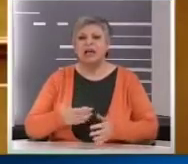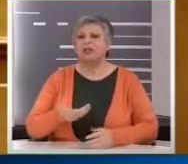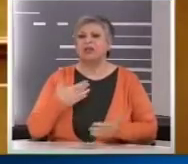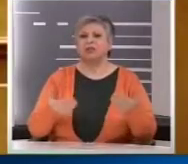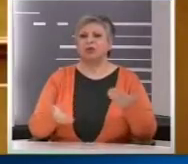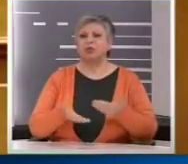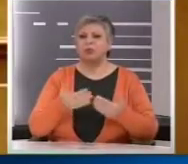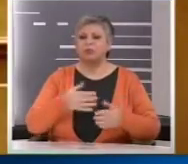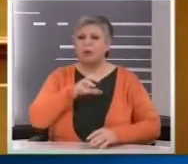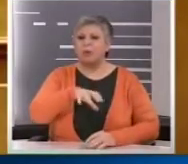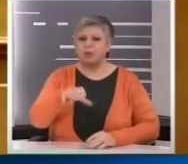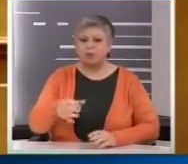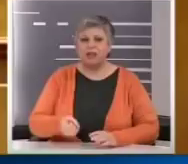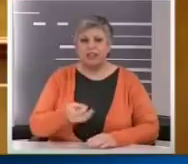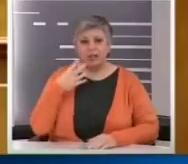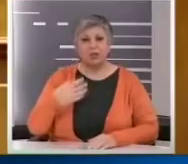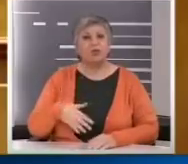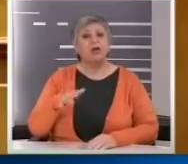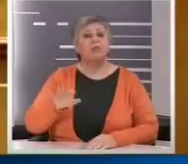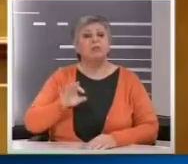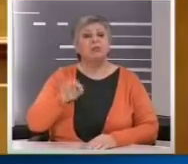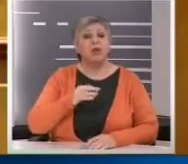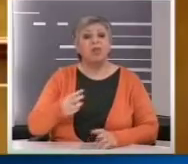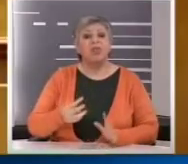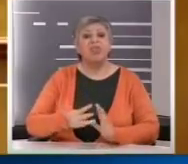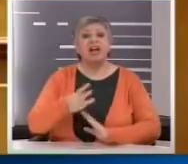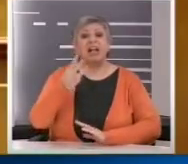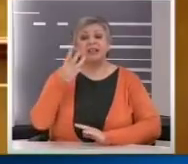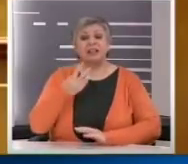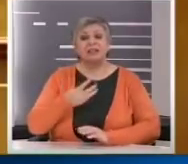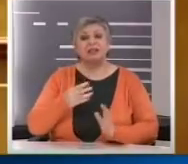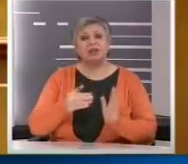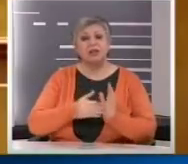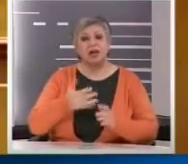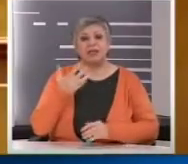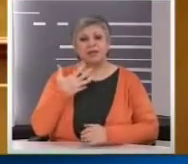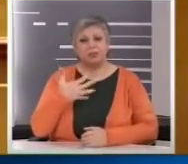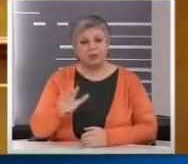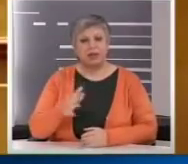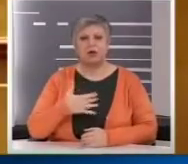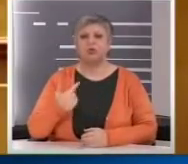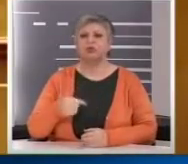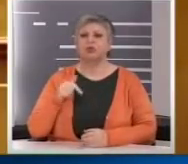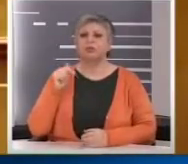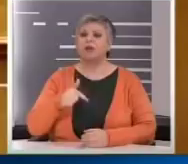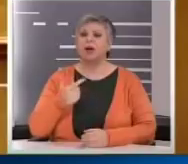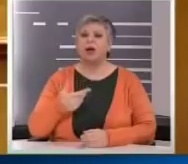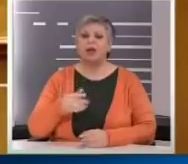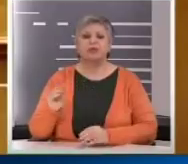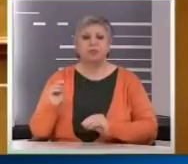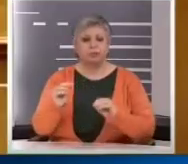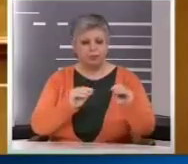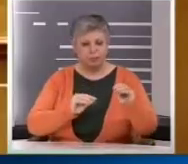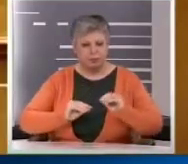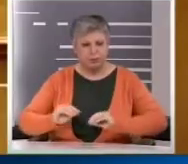πρωτοβάθμια, γιατί έχουμε φέρει 13.500 άτομα στο σύστημα υγείας και ισορρόπησα από την αποστελέχωση που προξένησαν οι πολιτικές σας